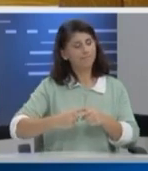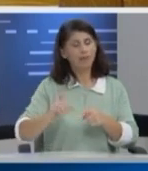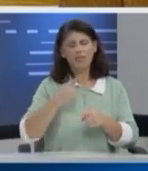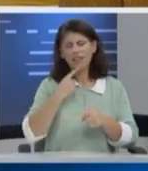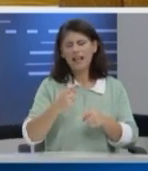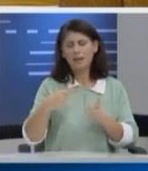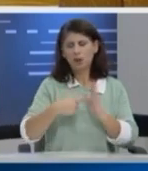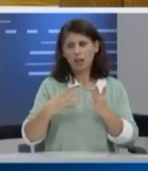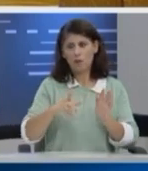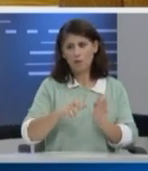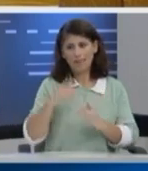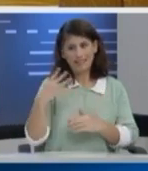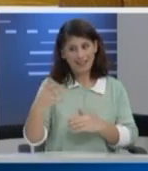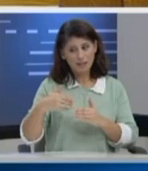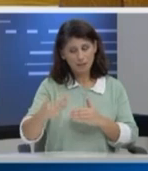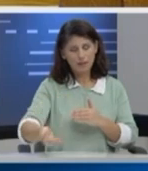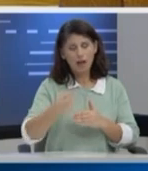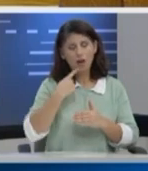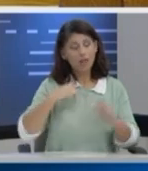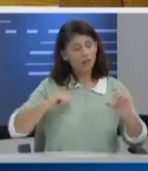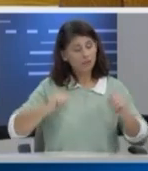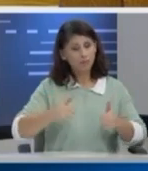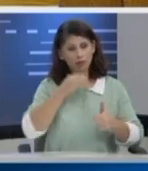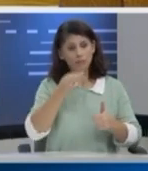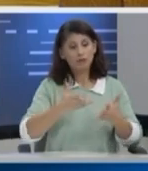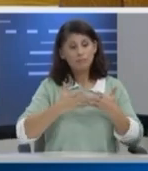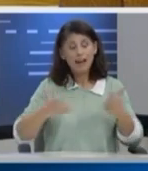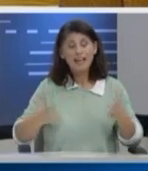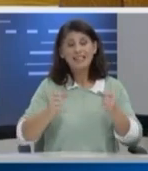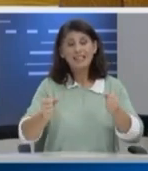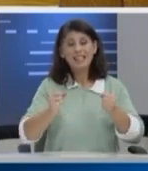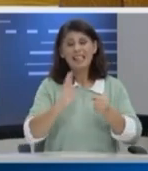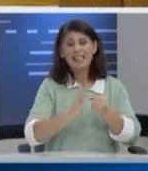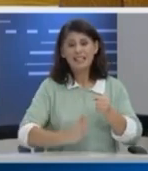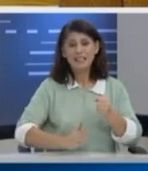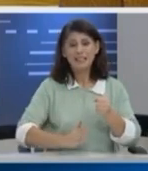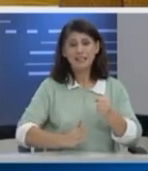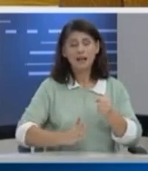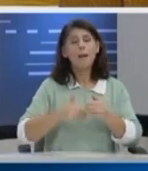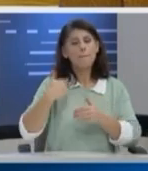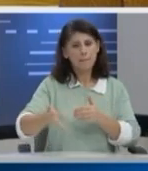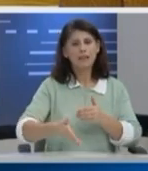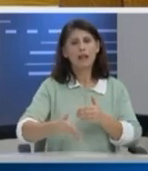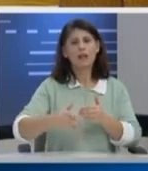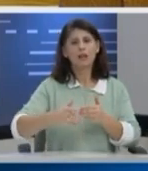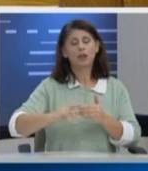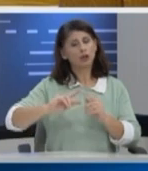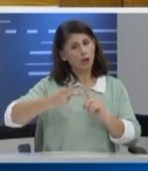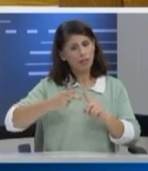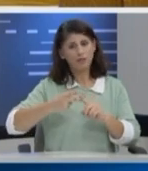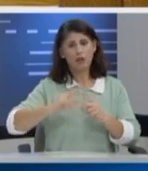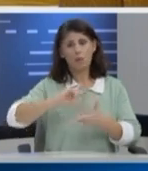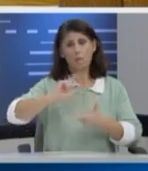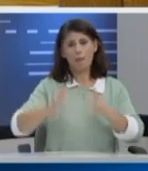τη μεταπολίτευση και μετά, θα τολμούσα να πω, της μεγαλύτερης κρίσης μετά το Δεύτερο Παγκόσμιο Πόλεμο